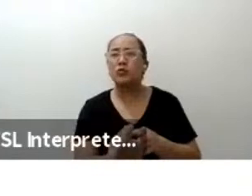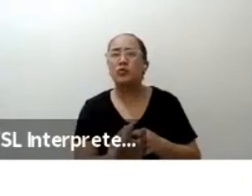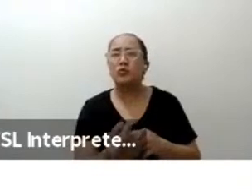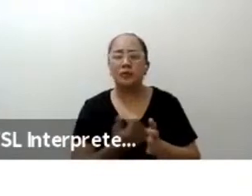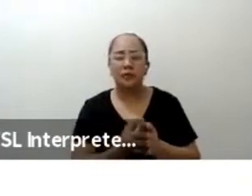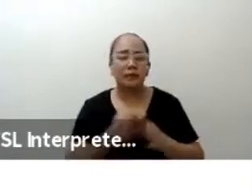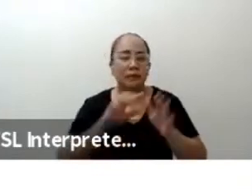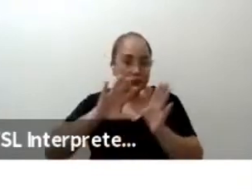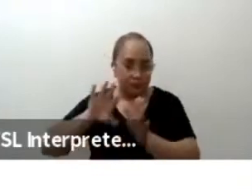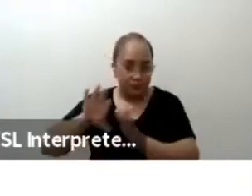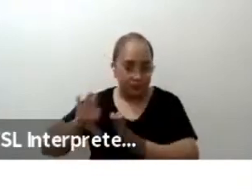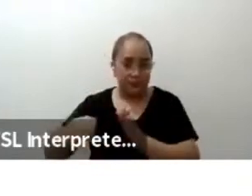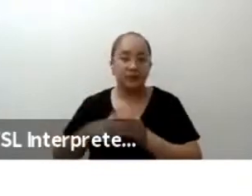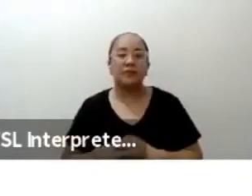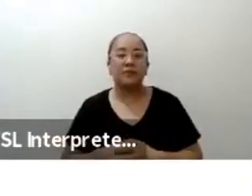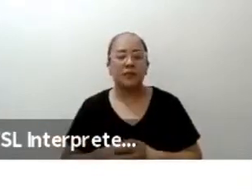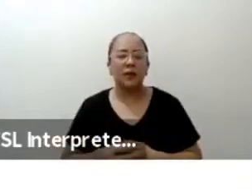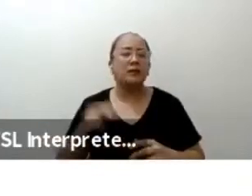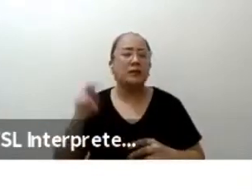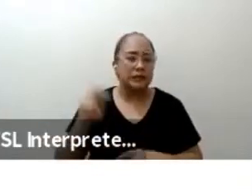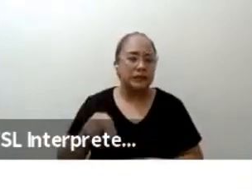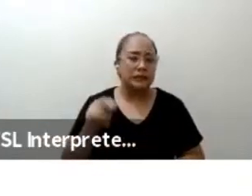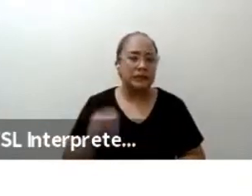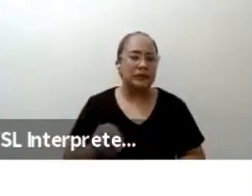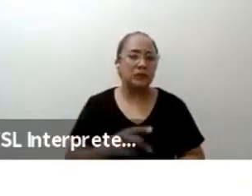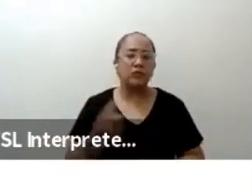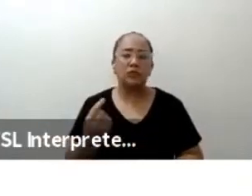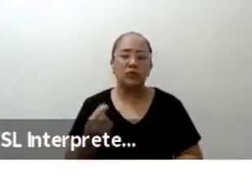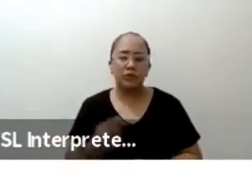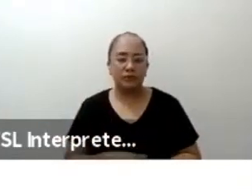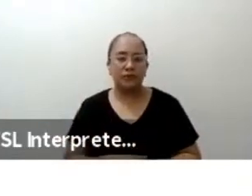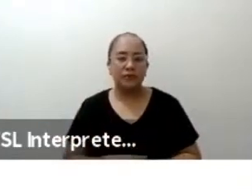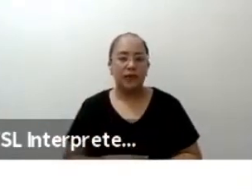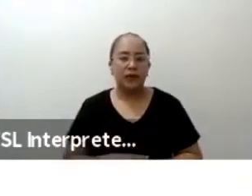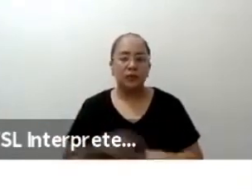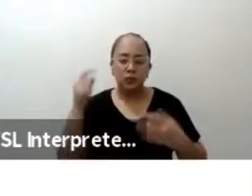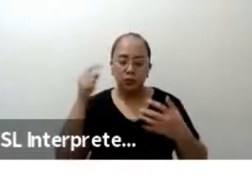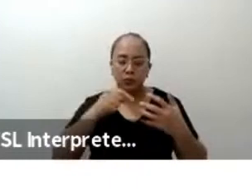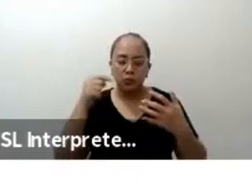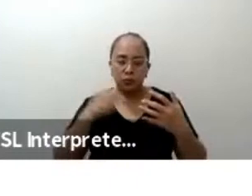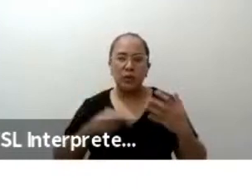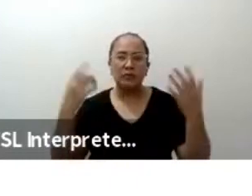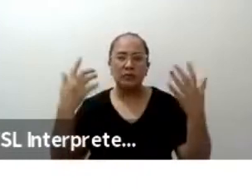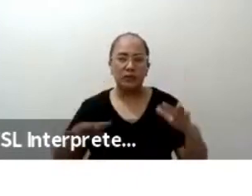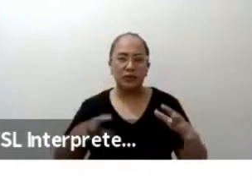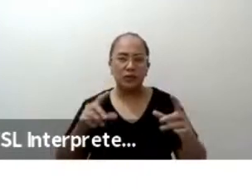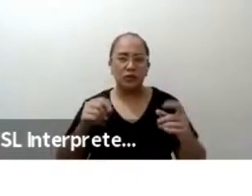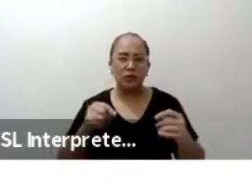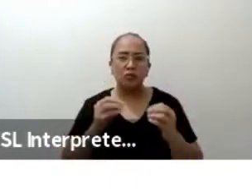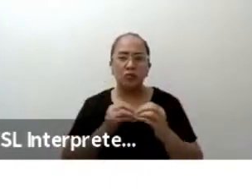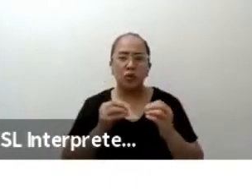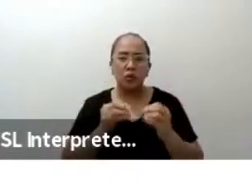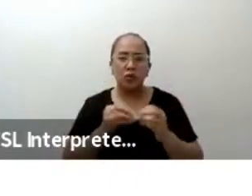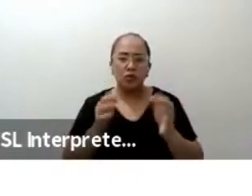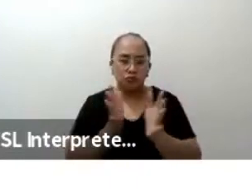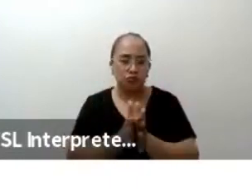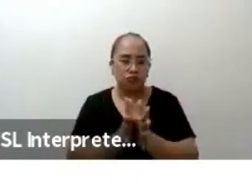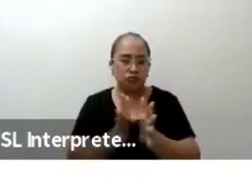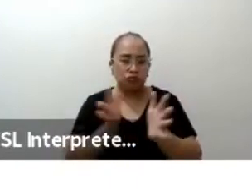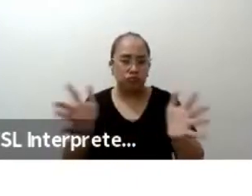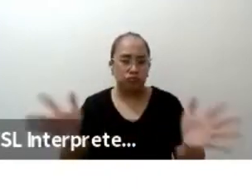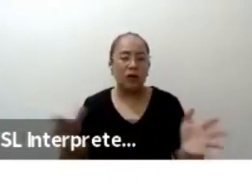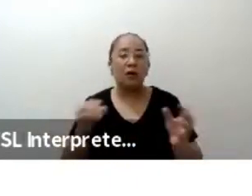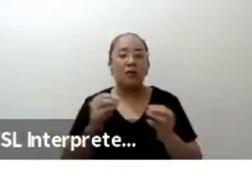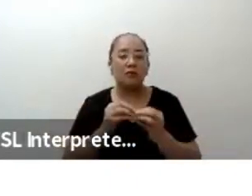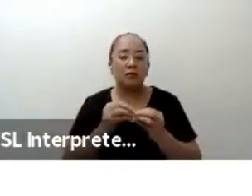Pero bukod doon, ay kailangan nating gawin ang mga ginagawa na natin ng mas malawak pa at